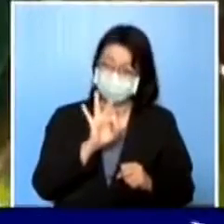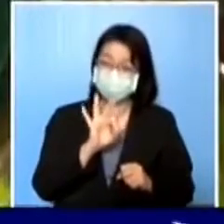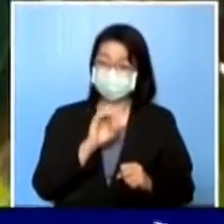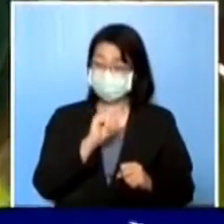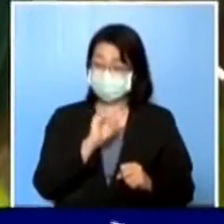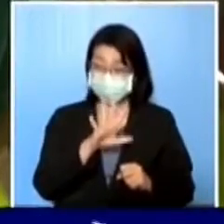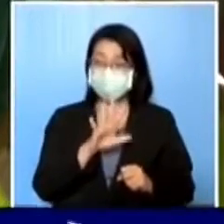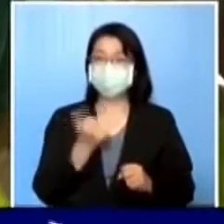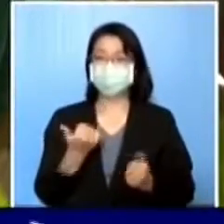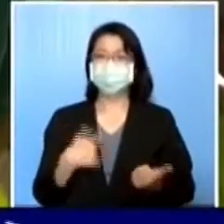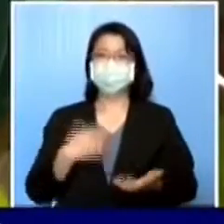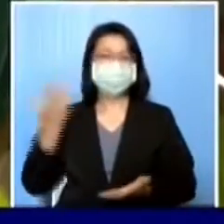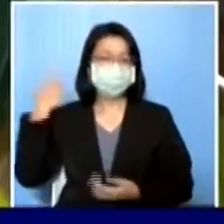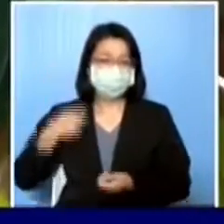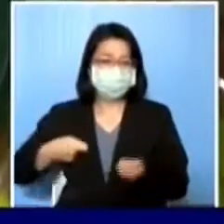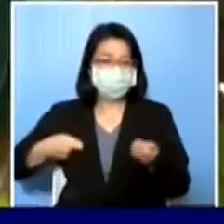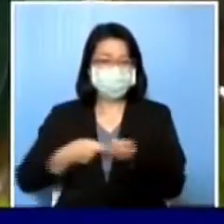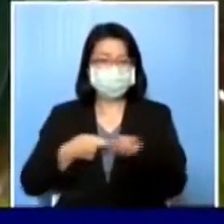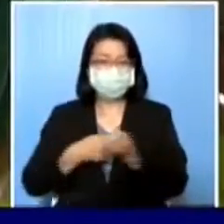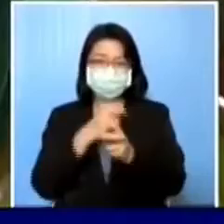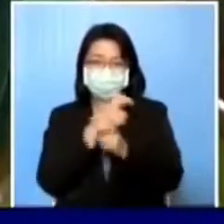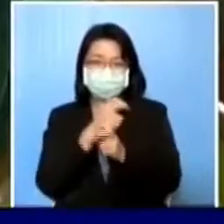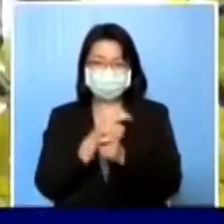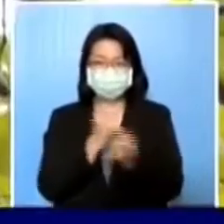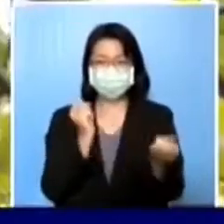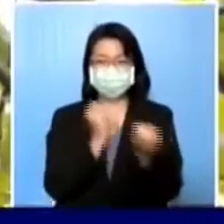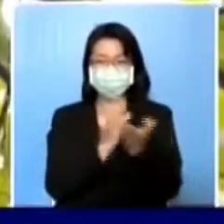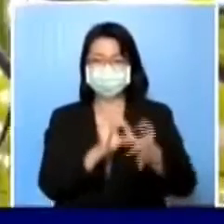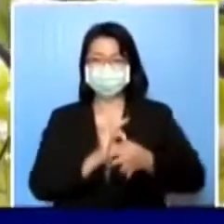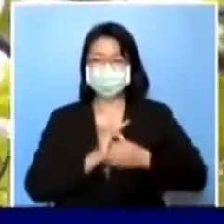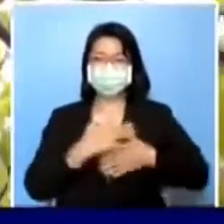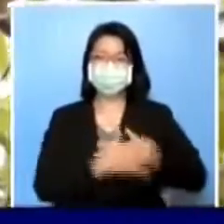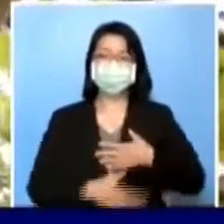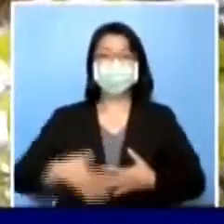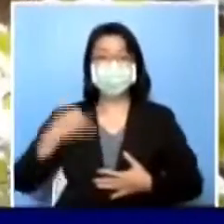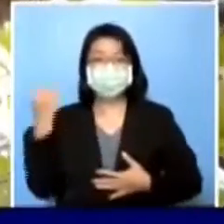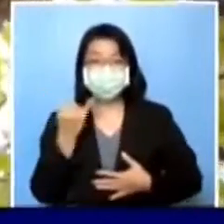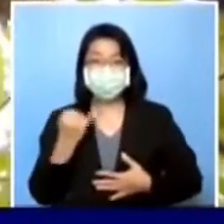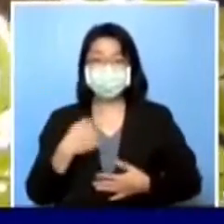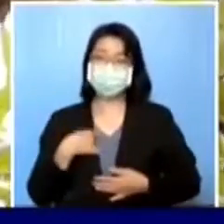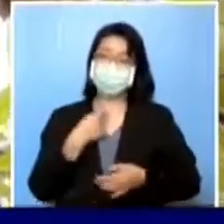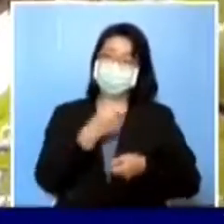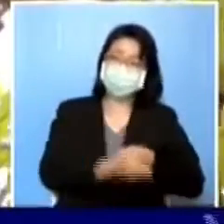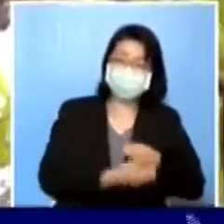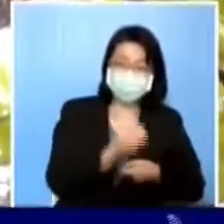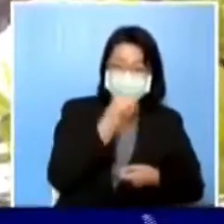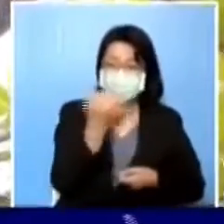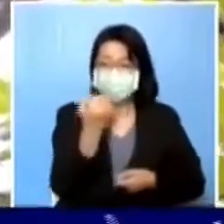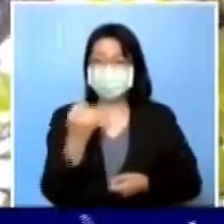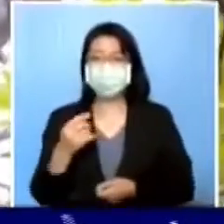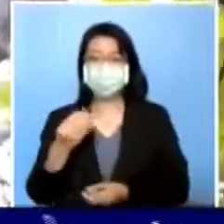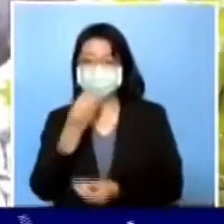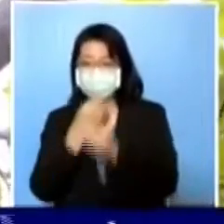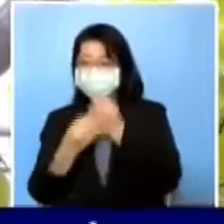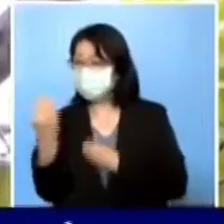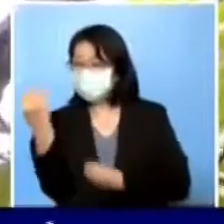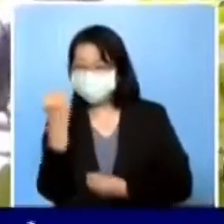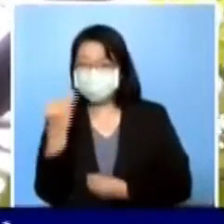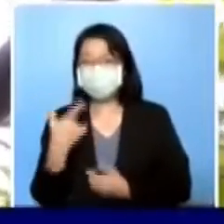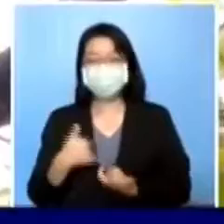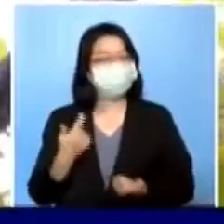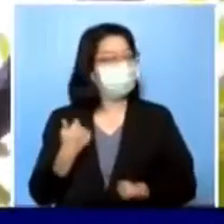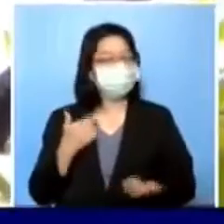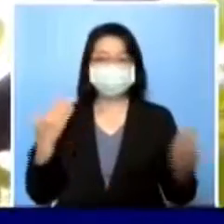มีมีต้นทุนเป็นค่าสารเคมีและส่งผลเสียต่อสุขภาพทั้งตัวเกษตรกรและผู้บริโภคจึงหันมาดูแลแบบอินท